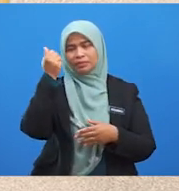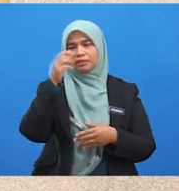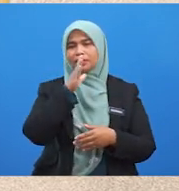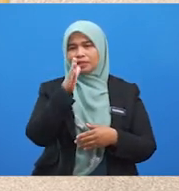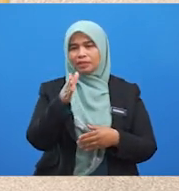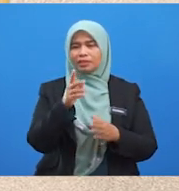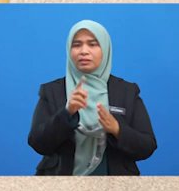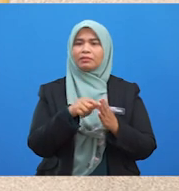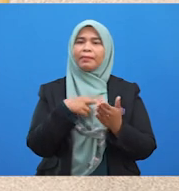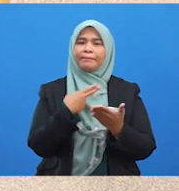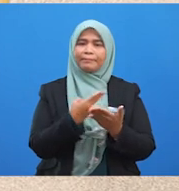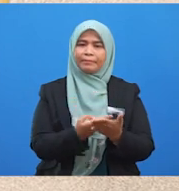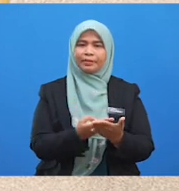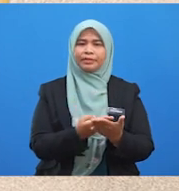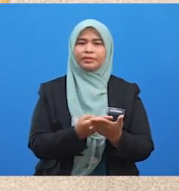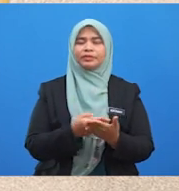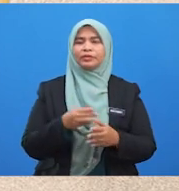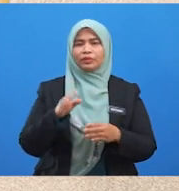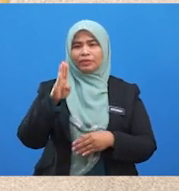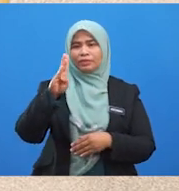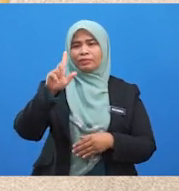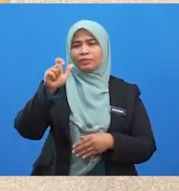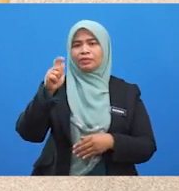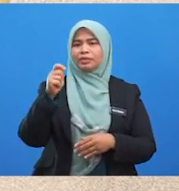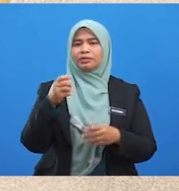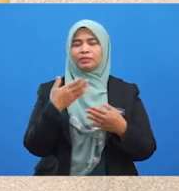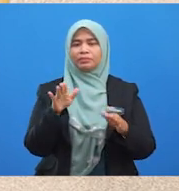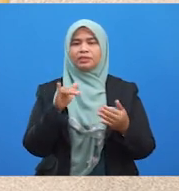terjatuh. Bulat kemudian dibebaskan.